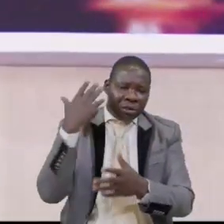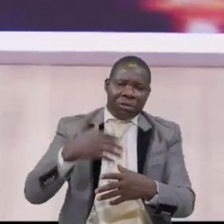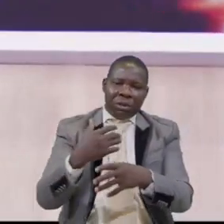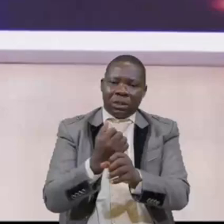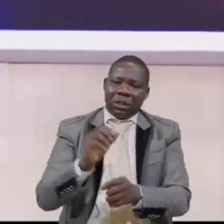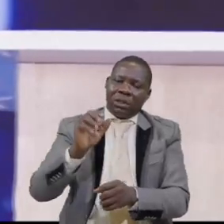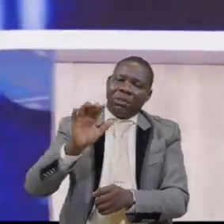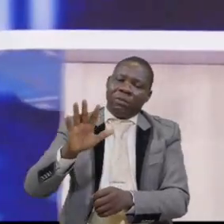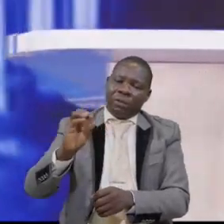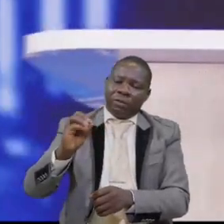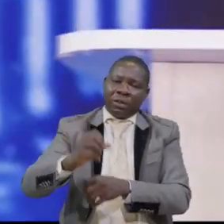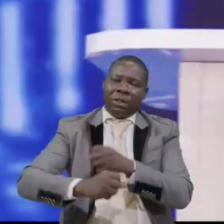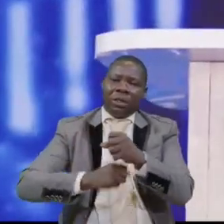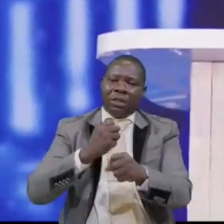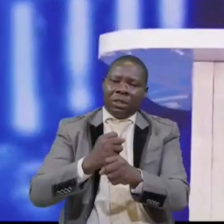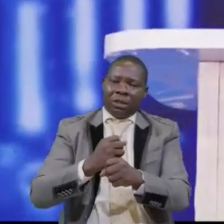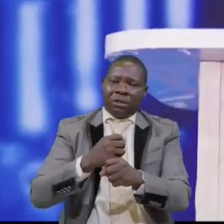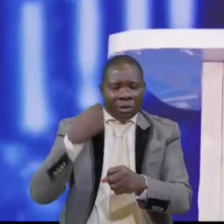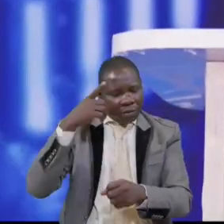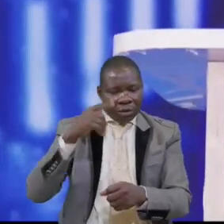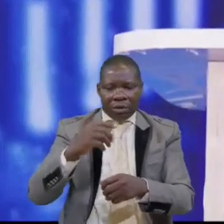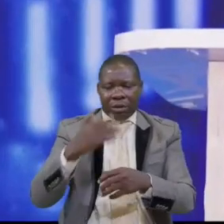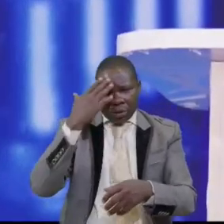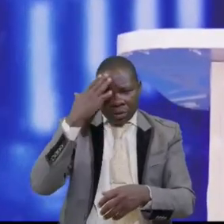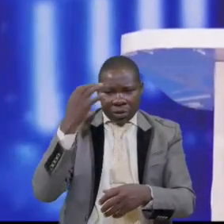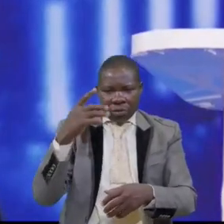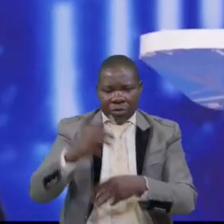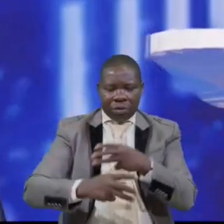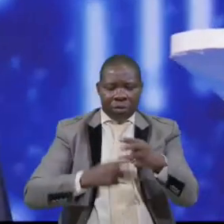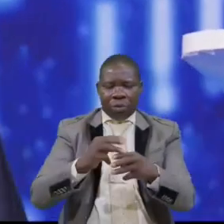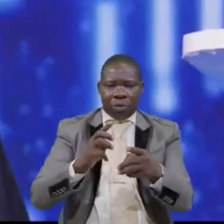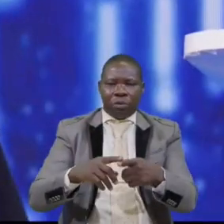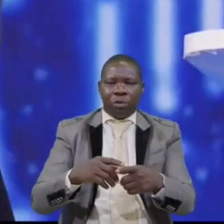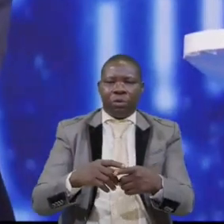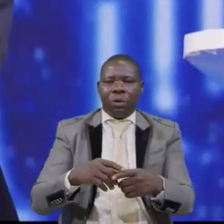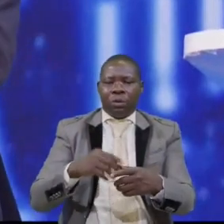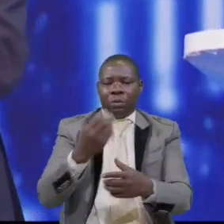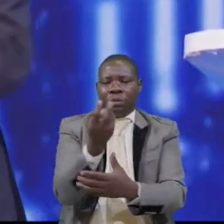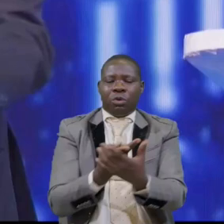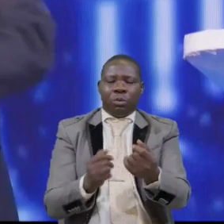Il faut au moins 50 ans pour que la connaissance double. Et plus tard,